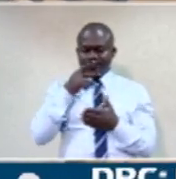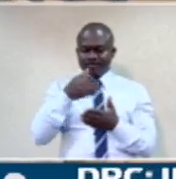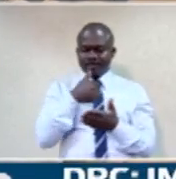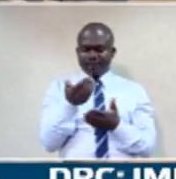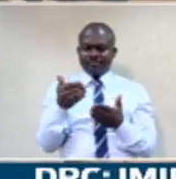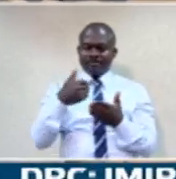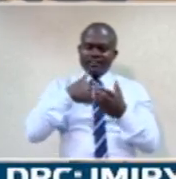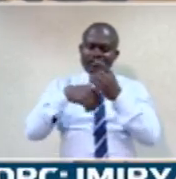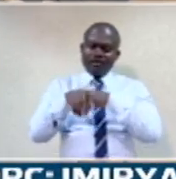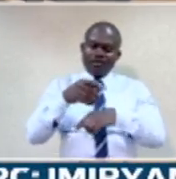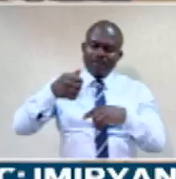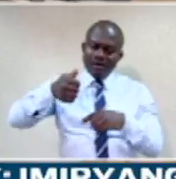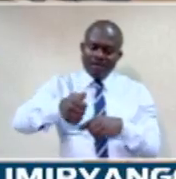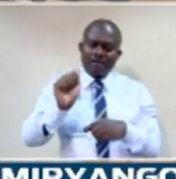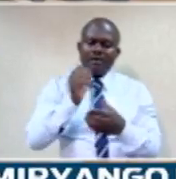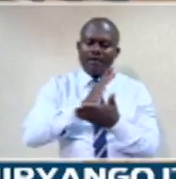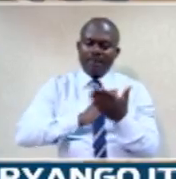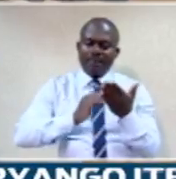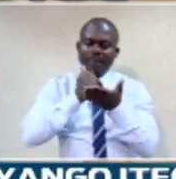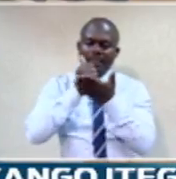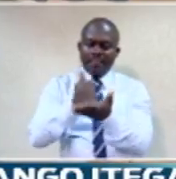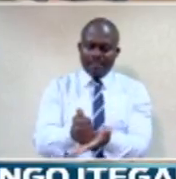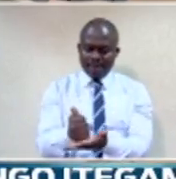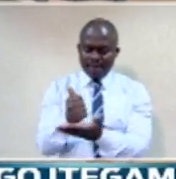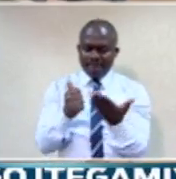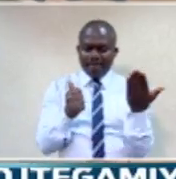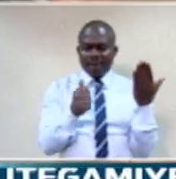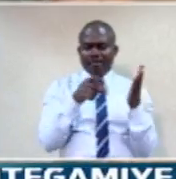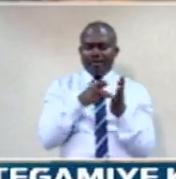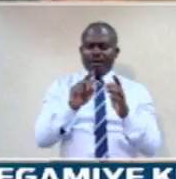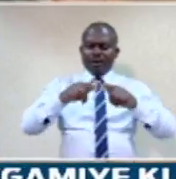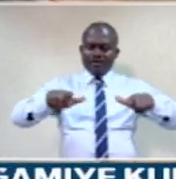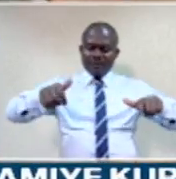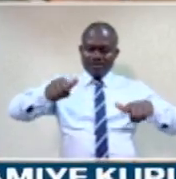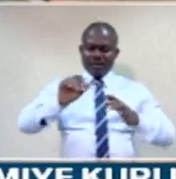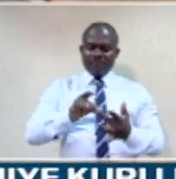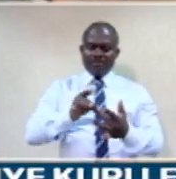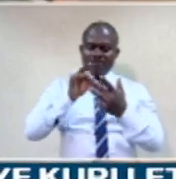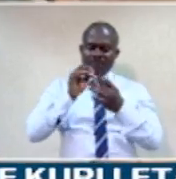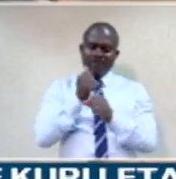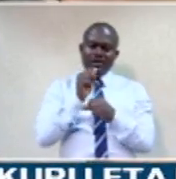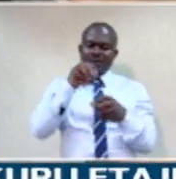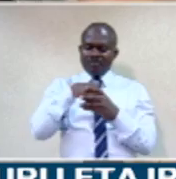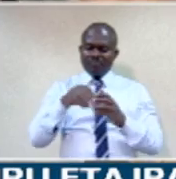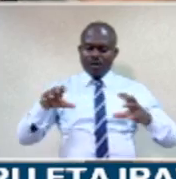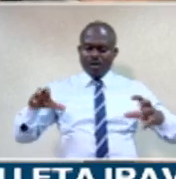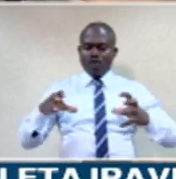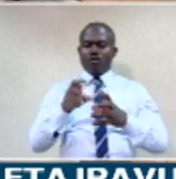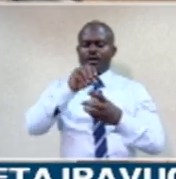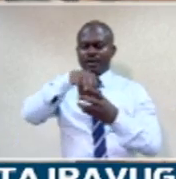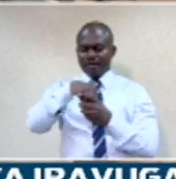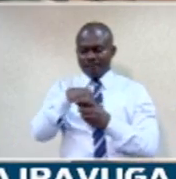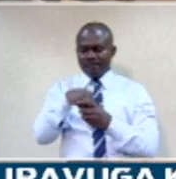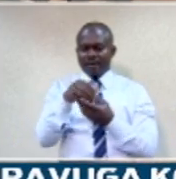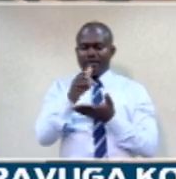bafite umugabo hari abo tuzafasha bakagura isambu yabo yihariye bakoramo bahuriyemo.